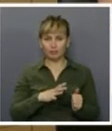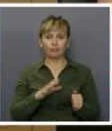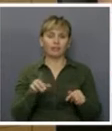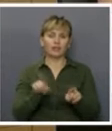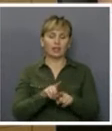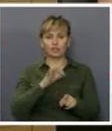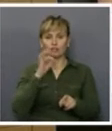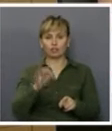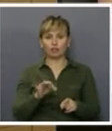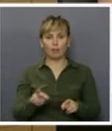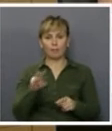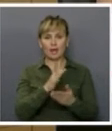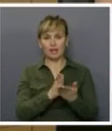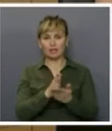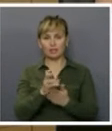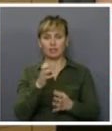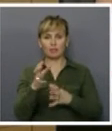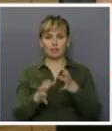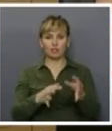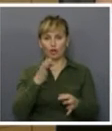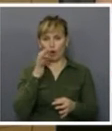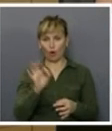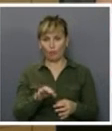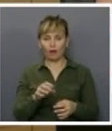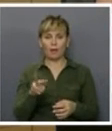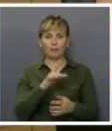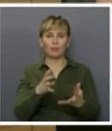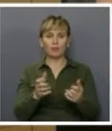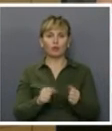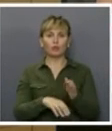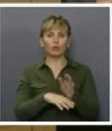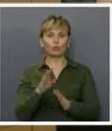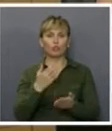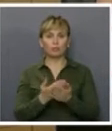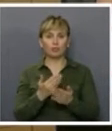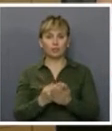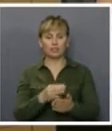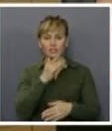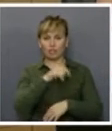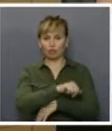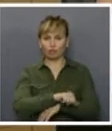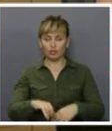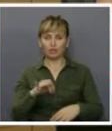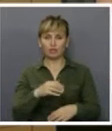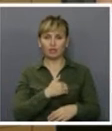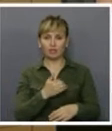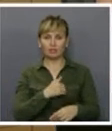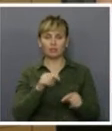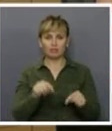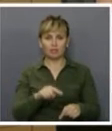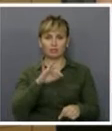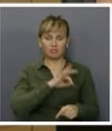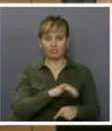так, мы ориентируемся на международный опыт, как обычно. Мы берем лучшие примеры из-за рубежа и пытаемся имплементировать их здесь, в